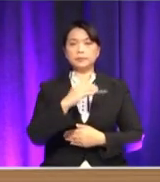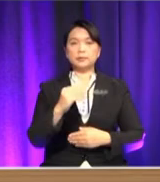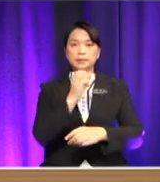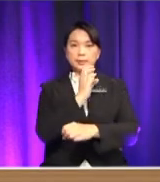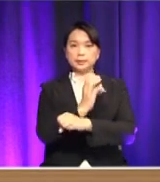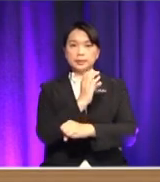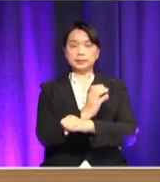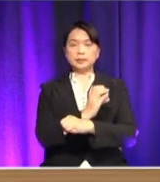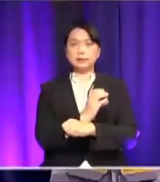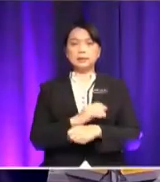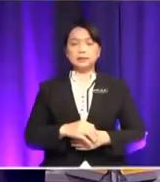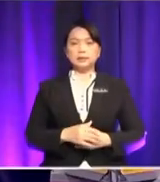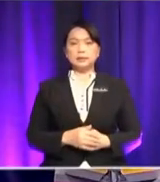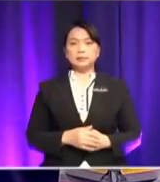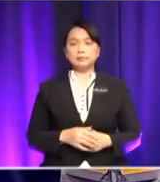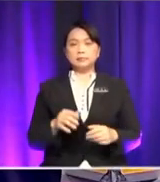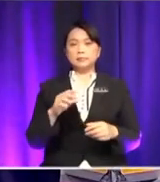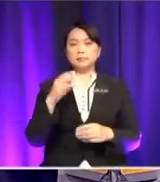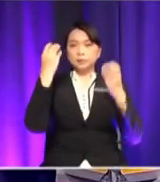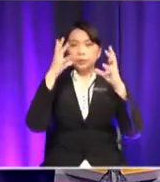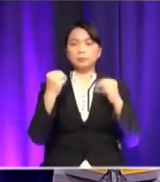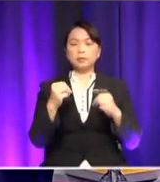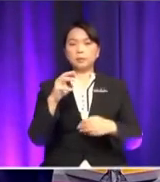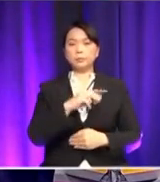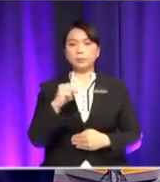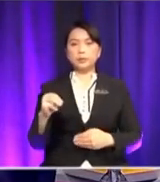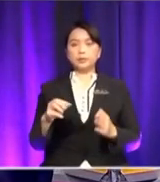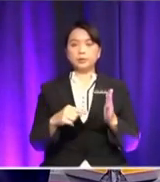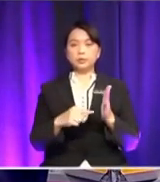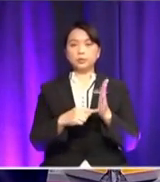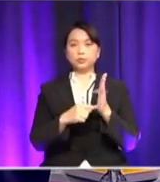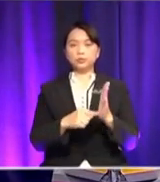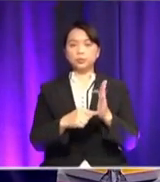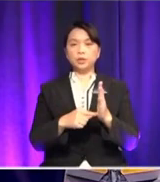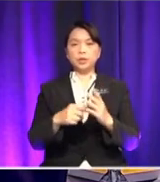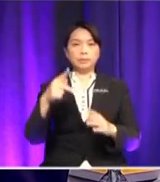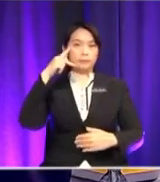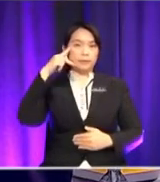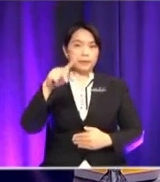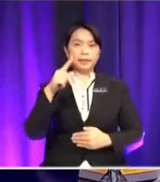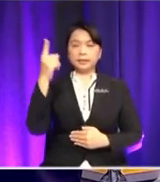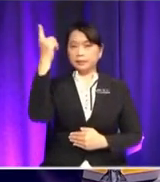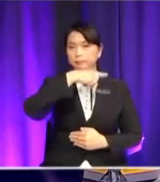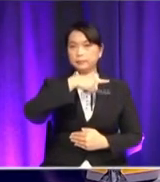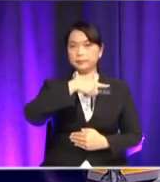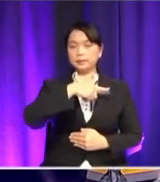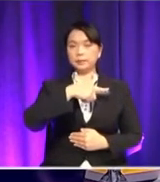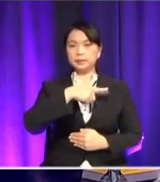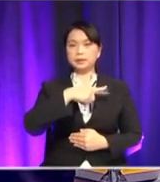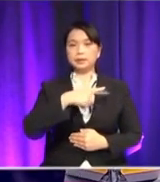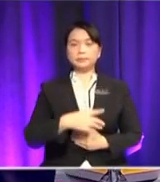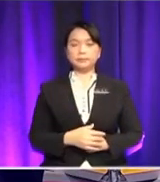sosok guna awak Tunjukkan dan lukiskan pandangan hadapan tingkat RAM kaca boleh Laras